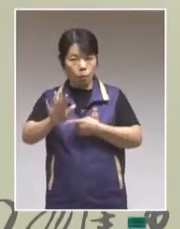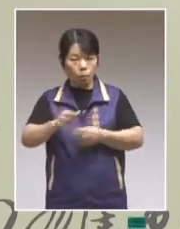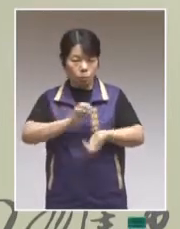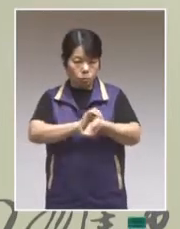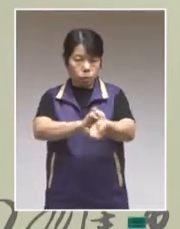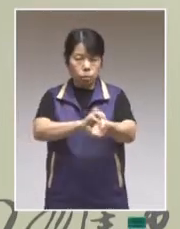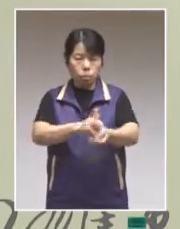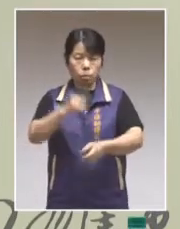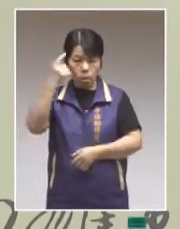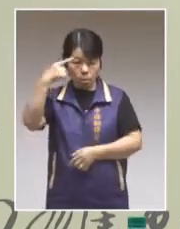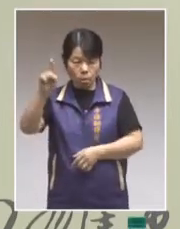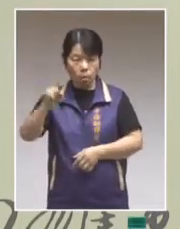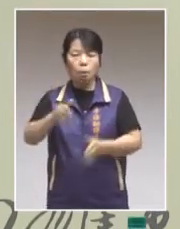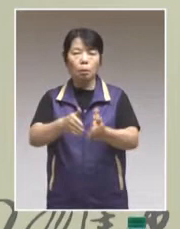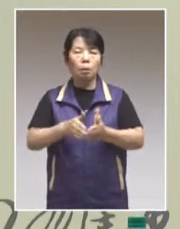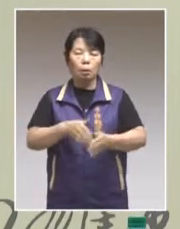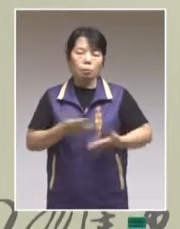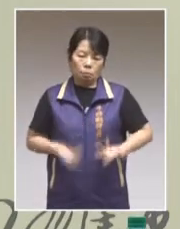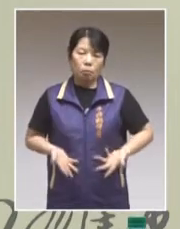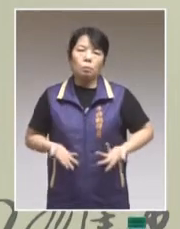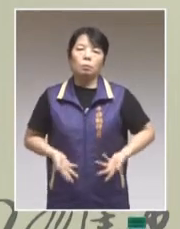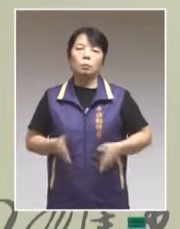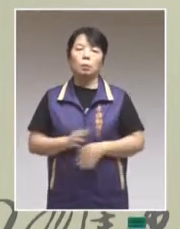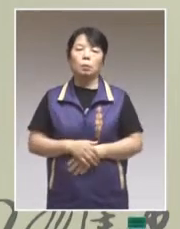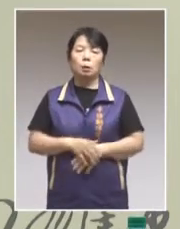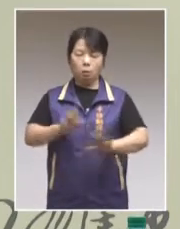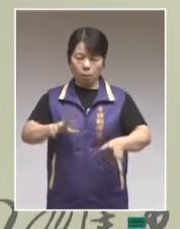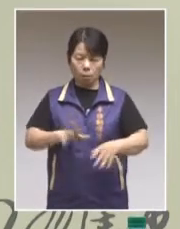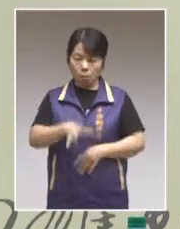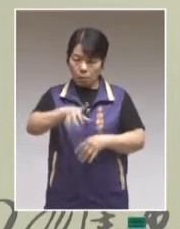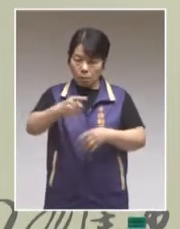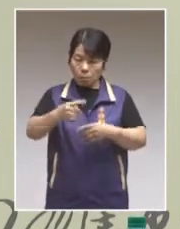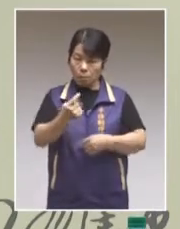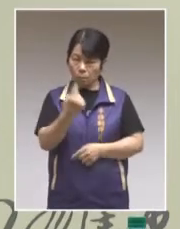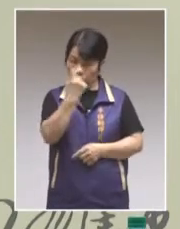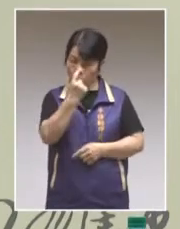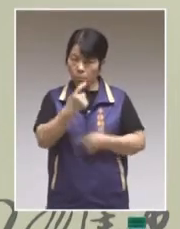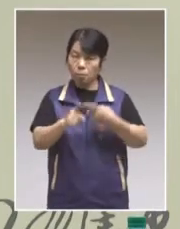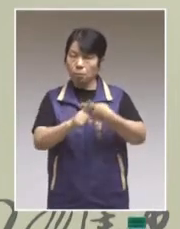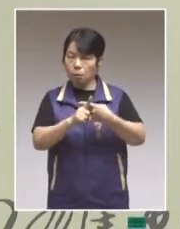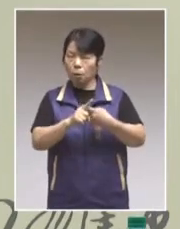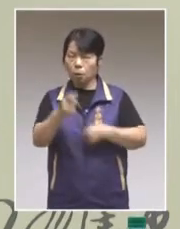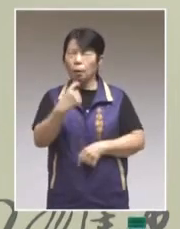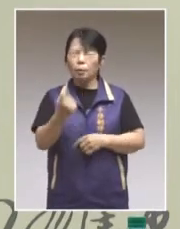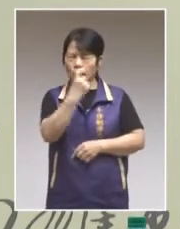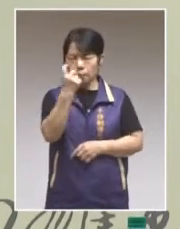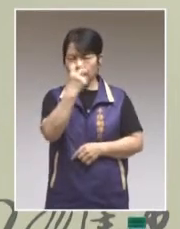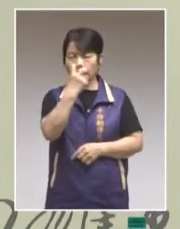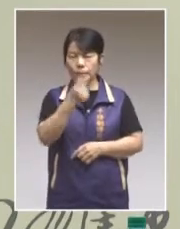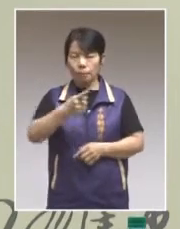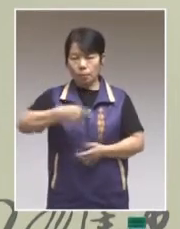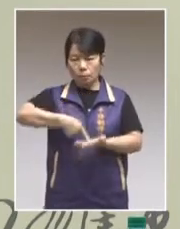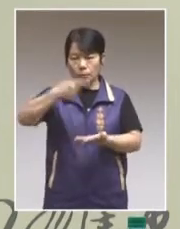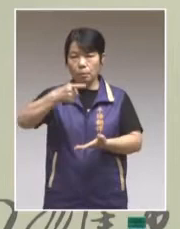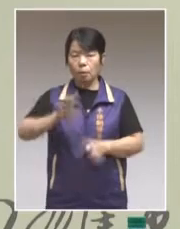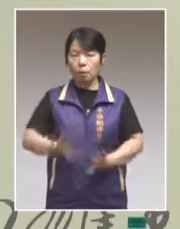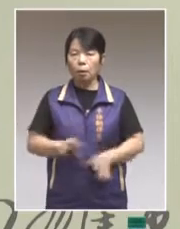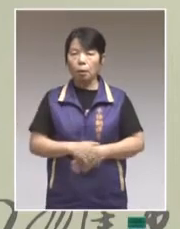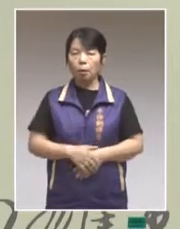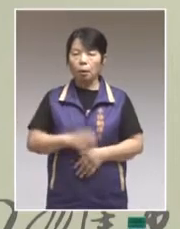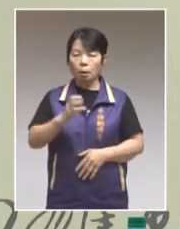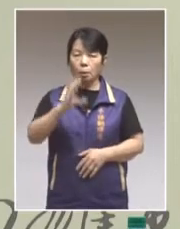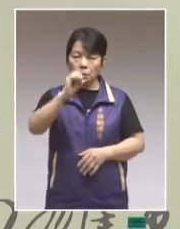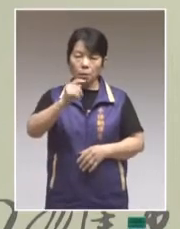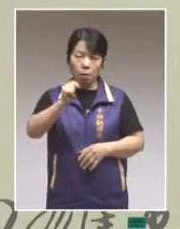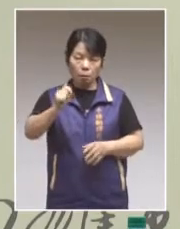隔天你还是休息一下，因为你第一次验的时候有可能是没有验到啊，那 CT 值可能当时刚发